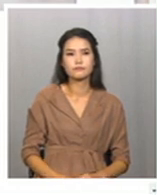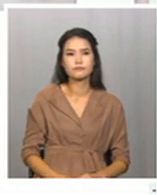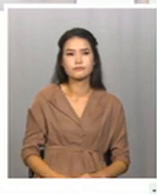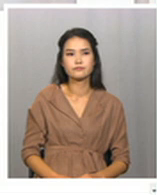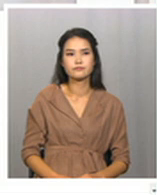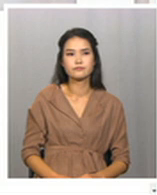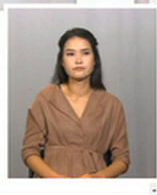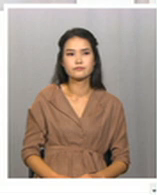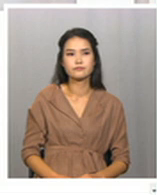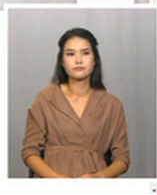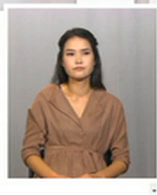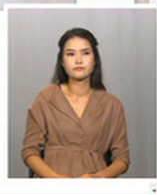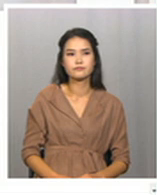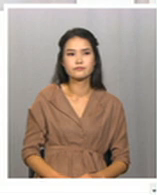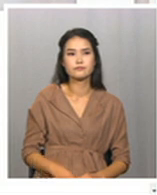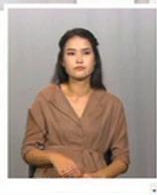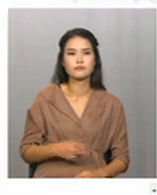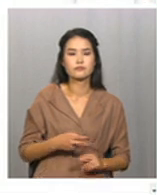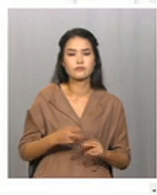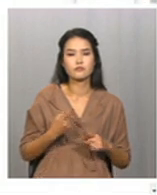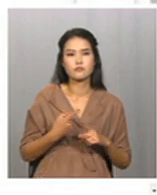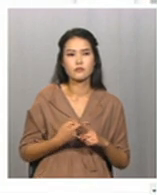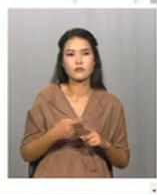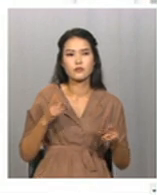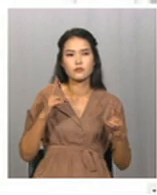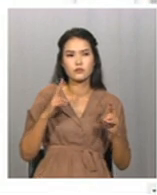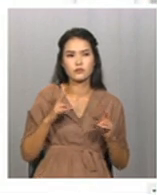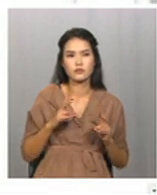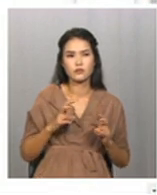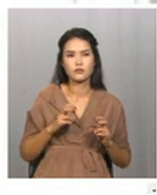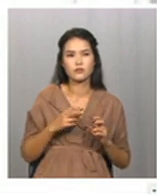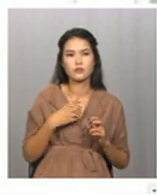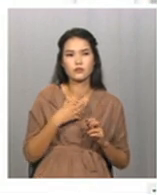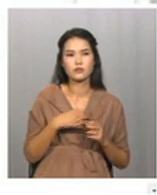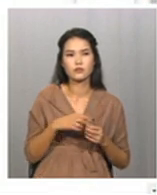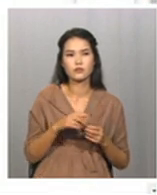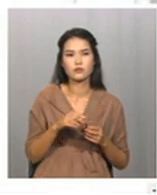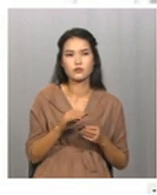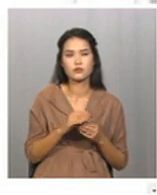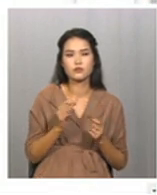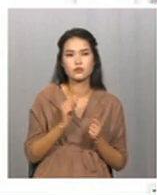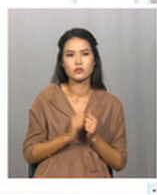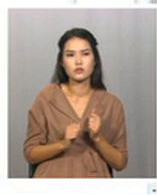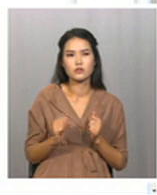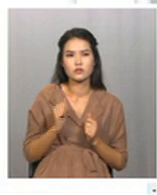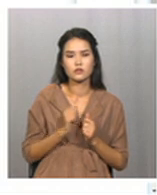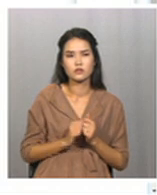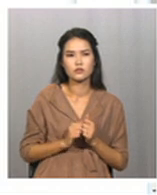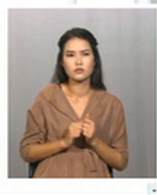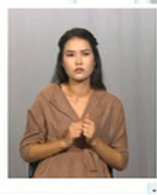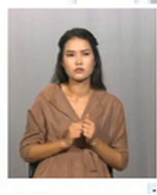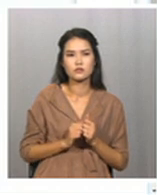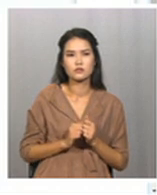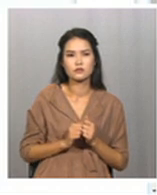Осы пәндер бөліміндегі мәтіндерді де ондағы әрбір